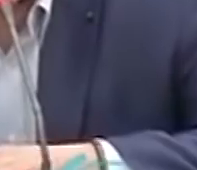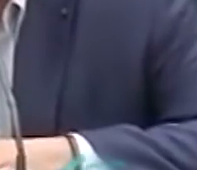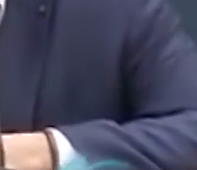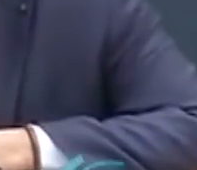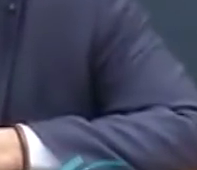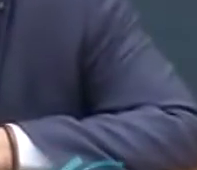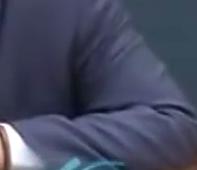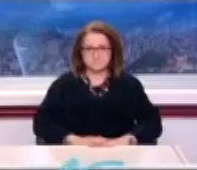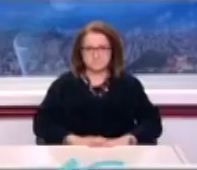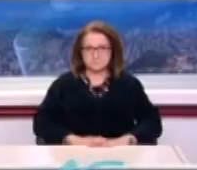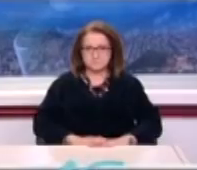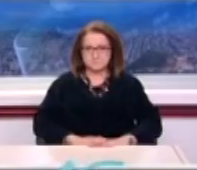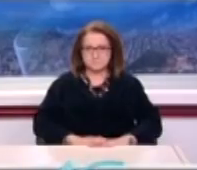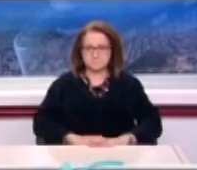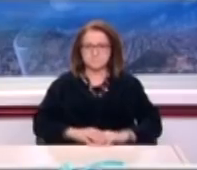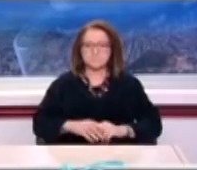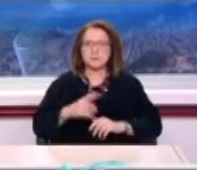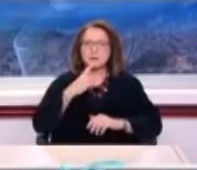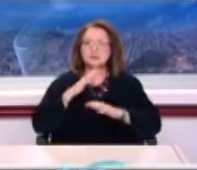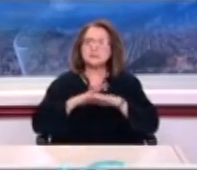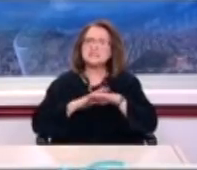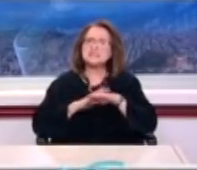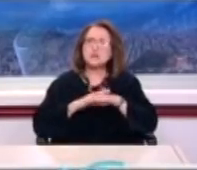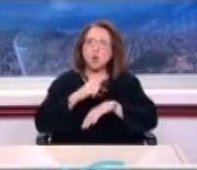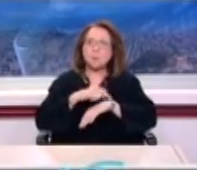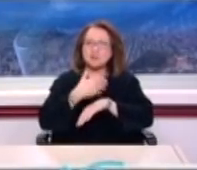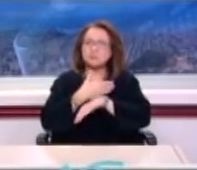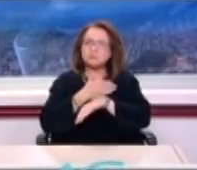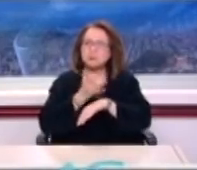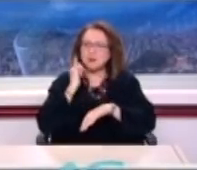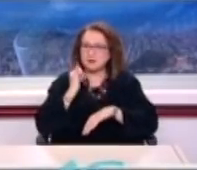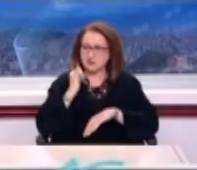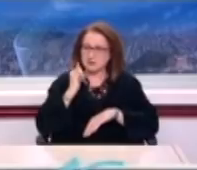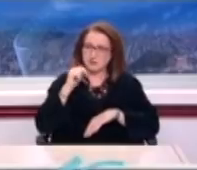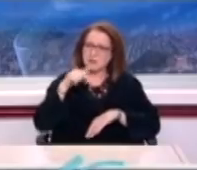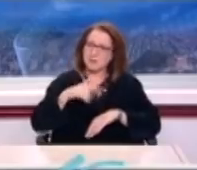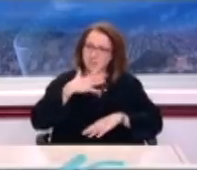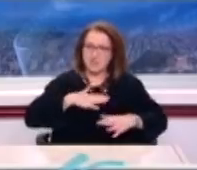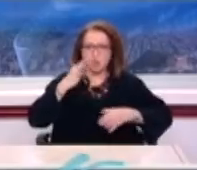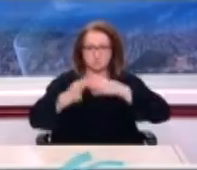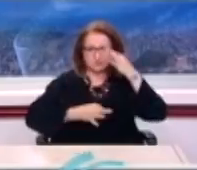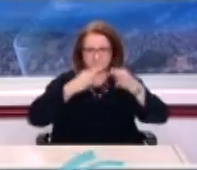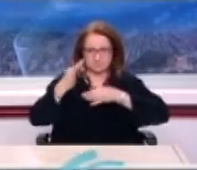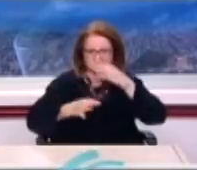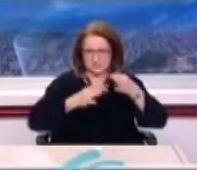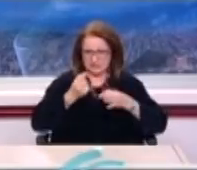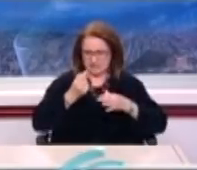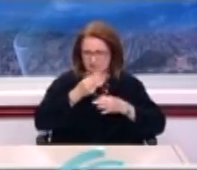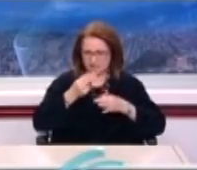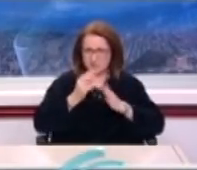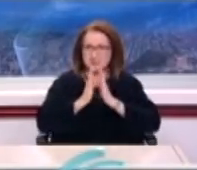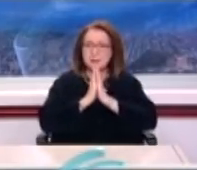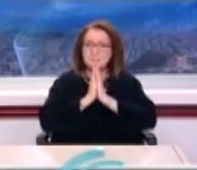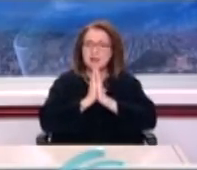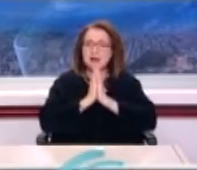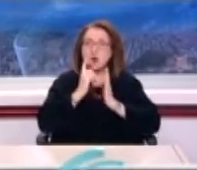ανέμενε ο κύριος Τσιόδρας και το οποίο θα σας ανακοινώσει ευθύς αμέσως. Σας παρακαλώ πάρα πολύ, αν είναι εύκολο, να χαμηλώσετε όλα τα